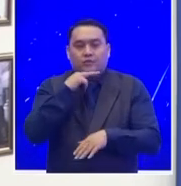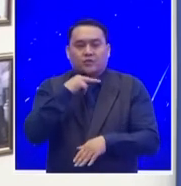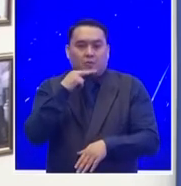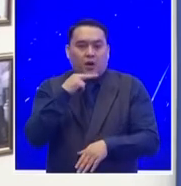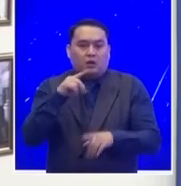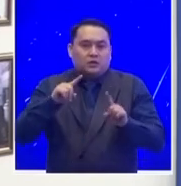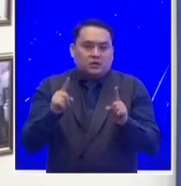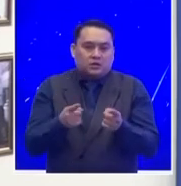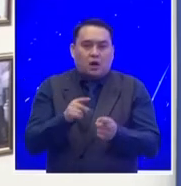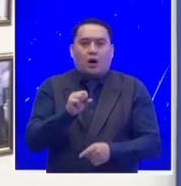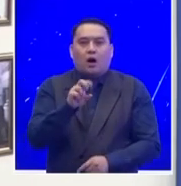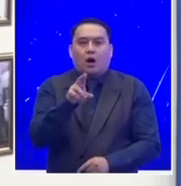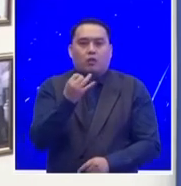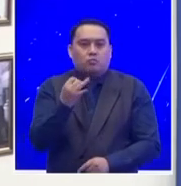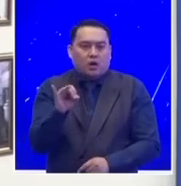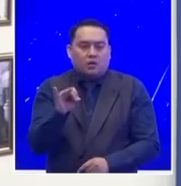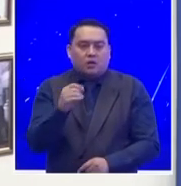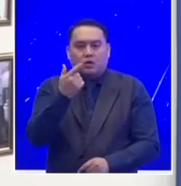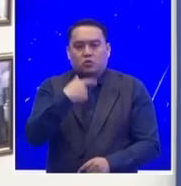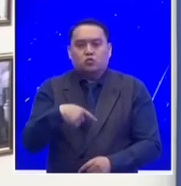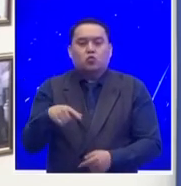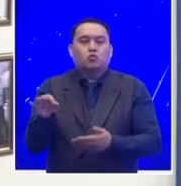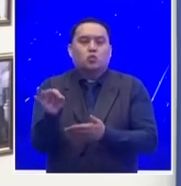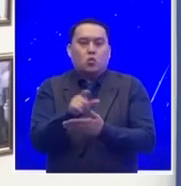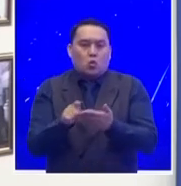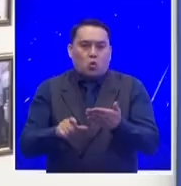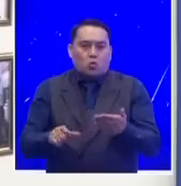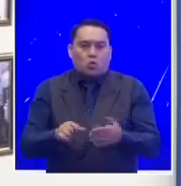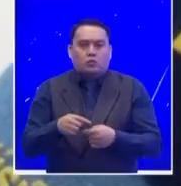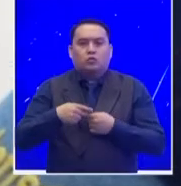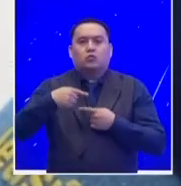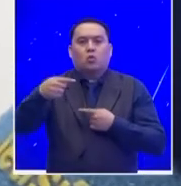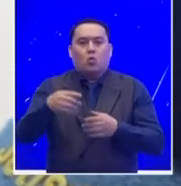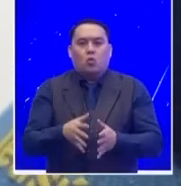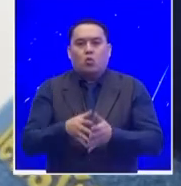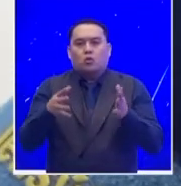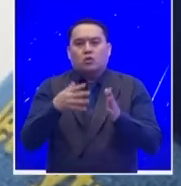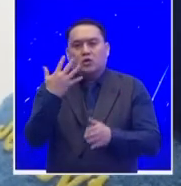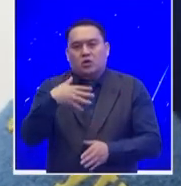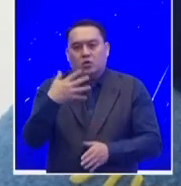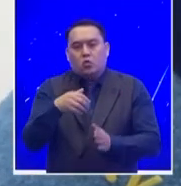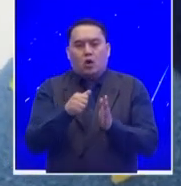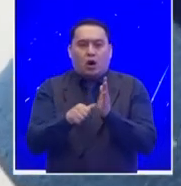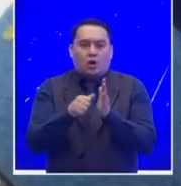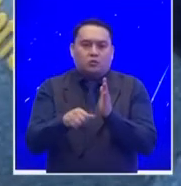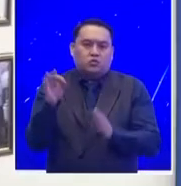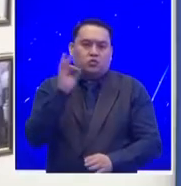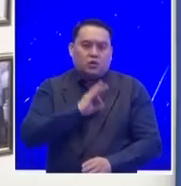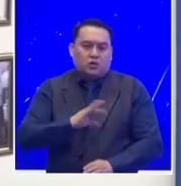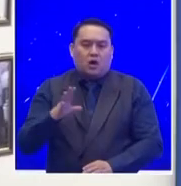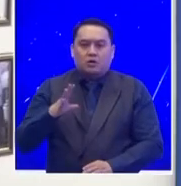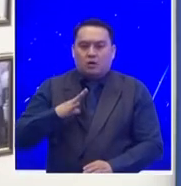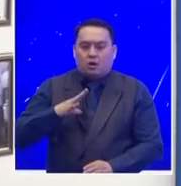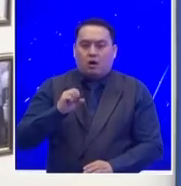қысқа алында Абай Құнанбаевтың өлеңдерінде мүмкіндіңше ұзақтау, 50-60 жыл соны пайдаланды. Абай